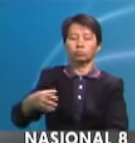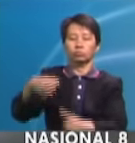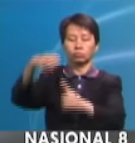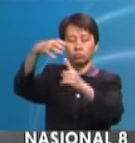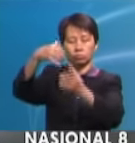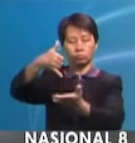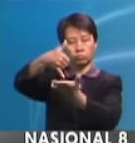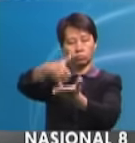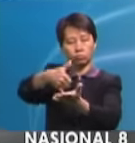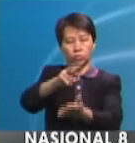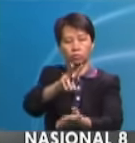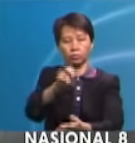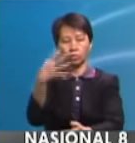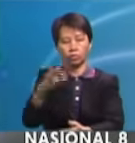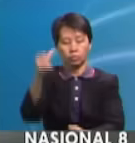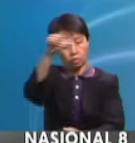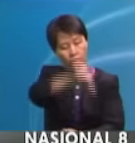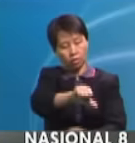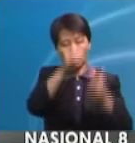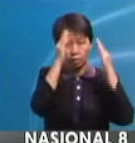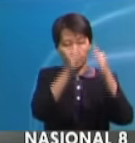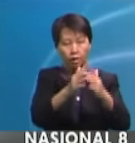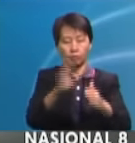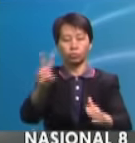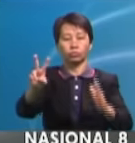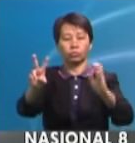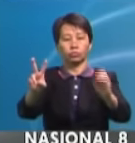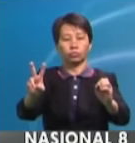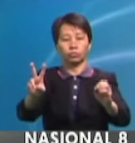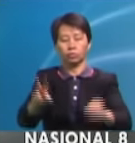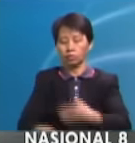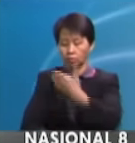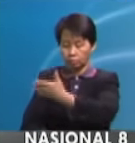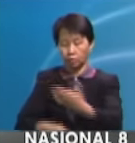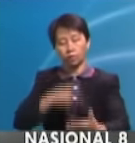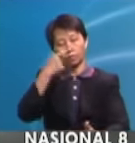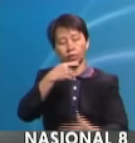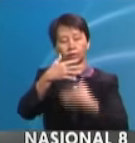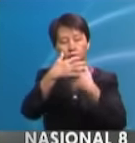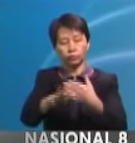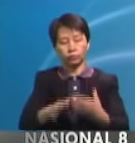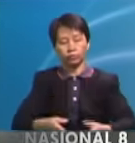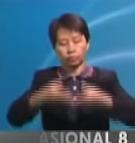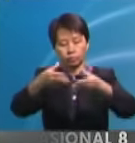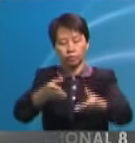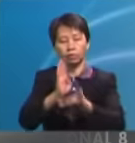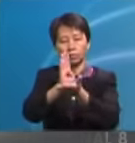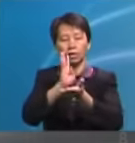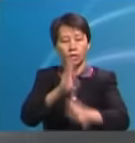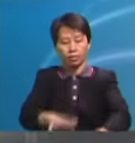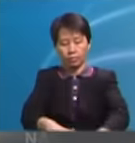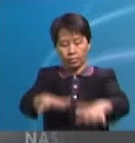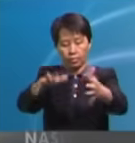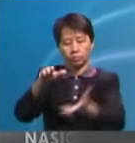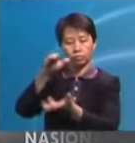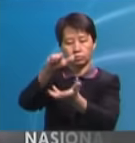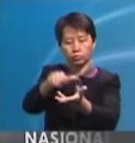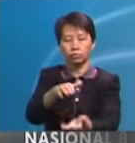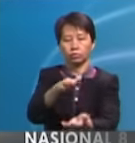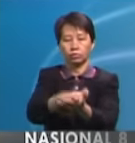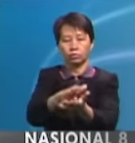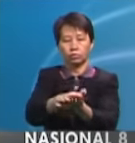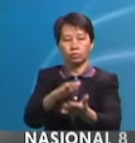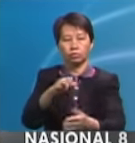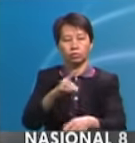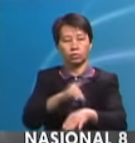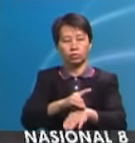2015 selepas mengalahkan Pahang 2-0 Beliau berkata demikian selepas menyampaikan bantuan banjir dan sumbangan persekolahan di